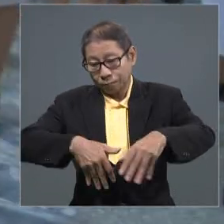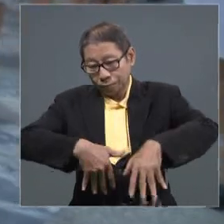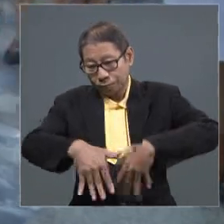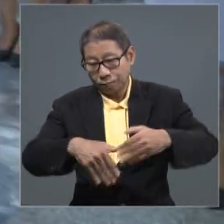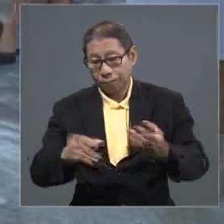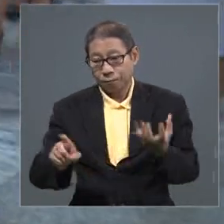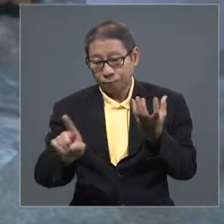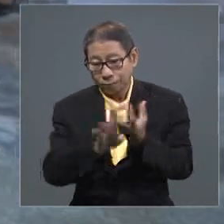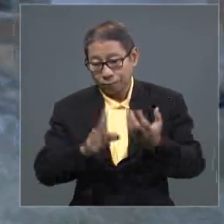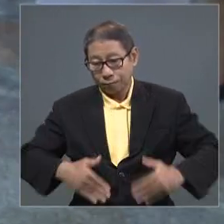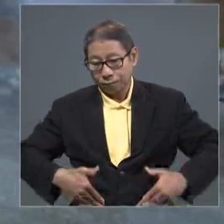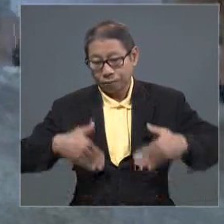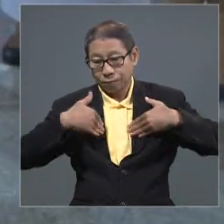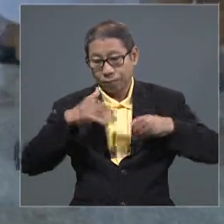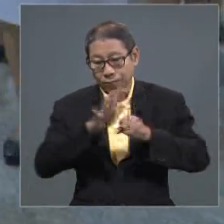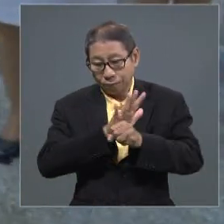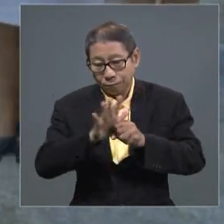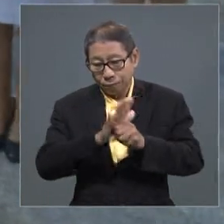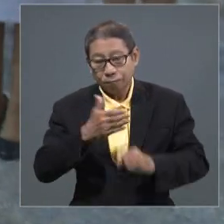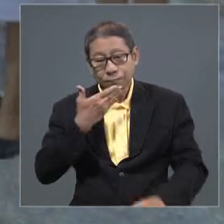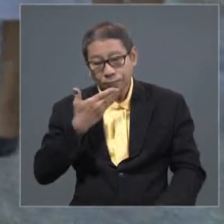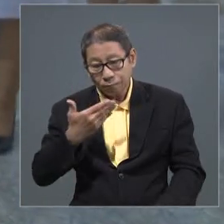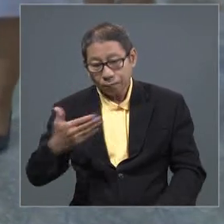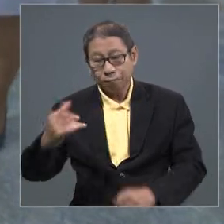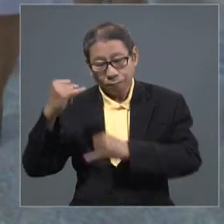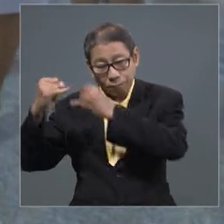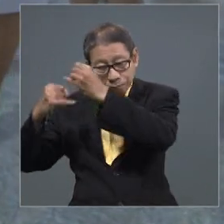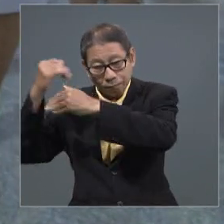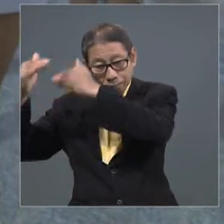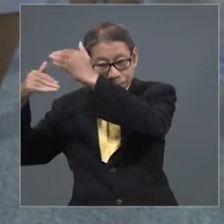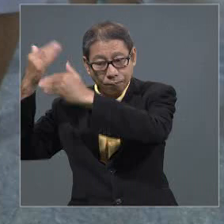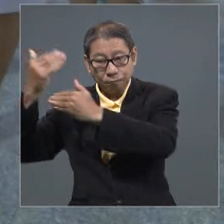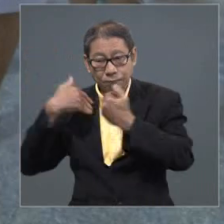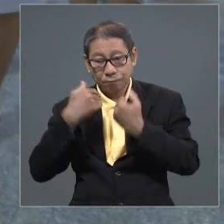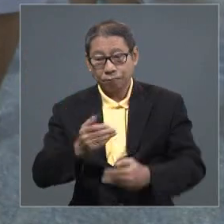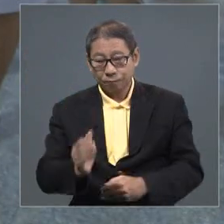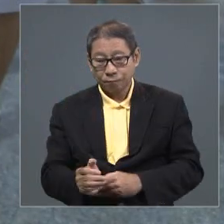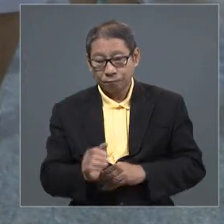คุณภาพชีวิตที่ดีอย่างพอเพียงและยั่งยืนและสร้างความเจริญก้าวหน้าอย่างมั่นคงแก่ประเทศชาติ